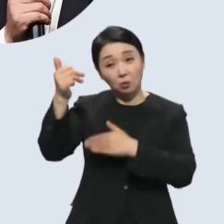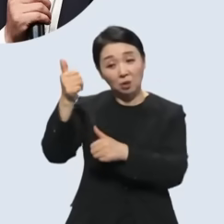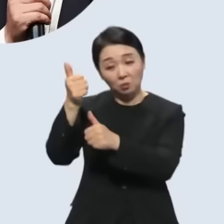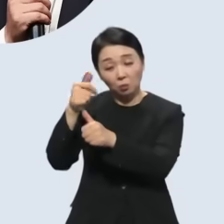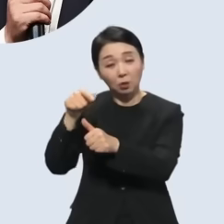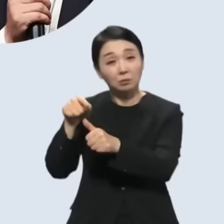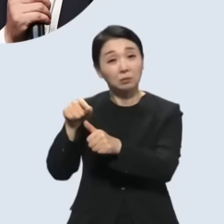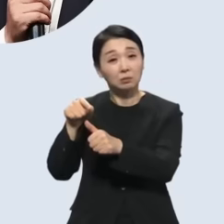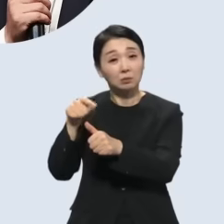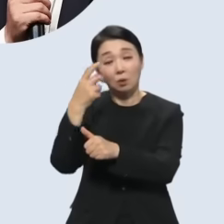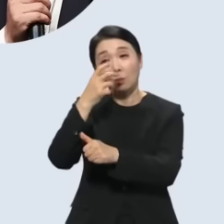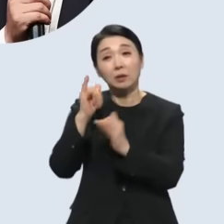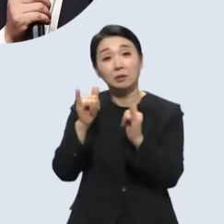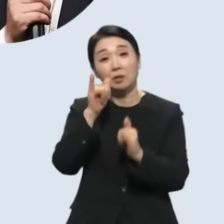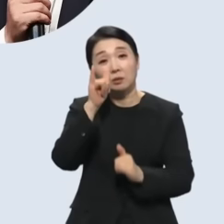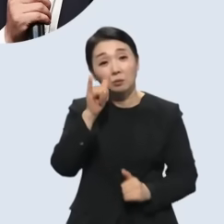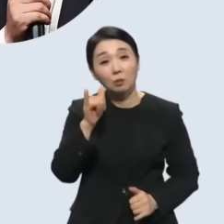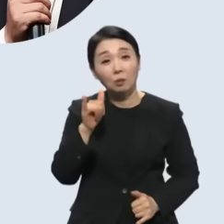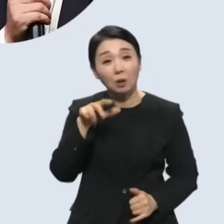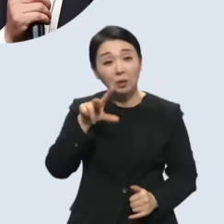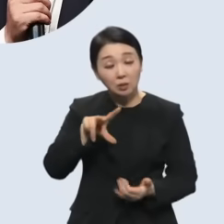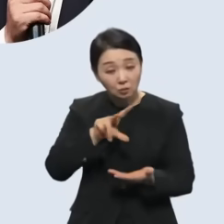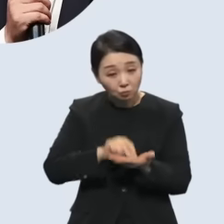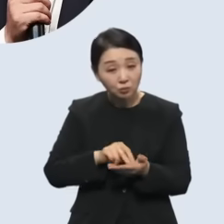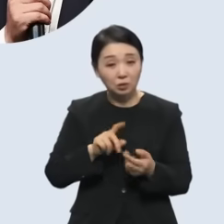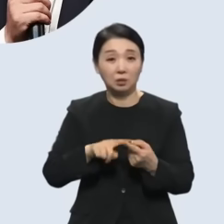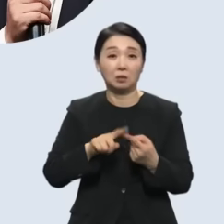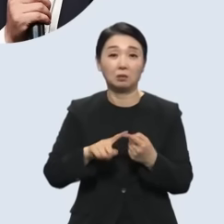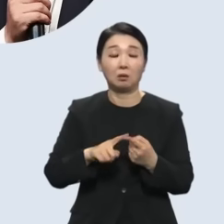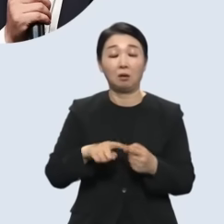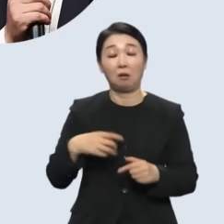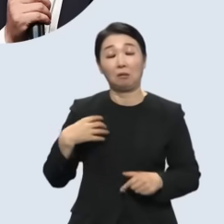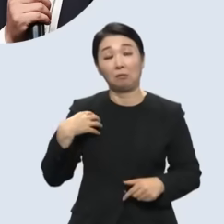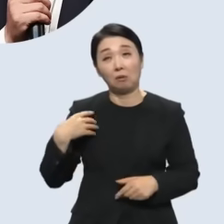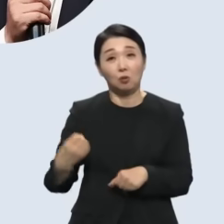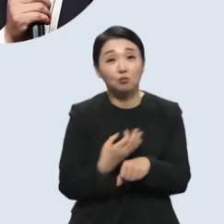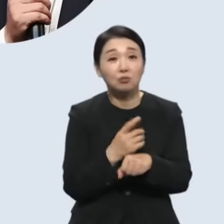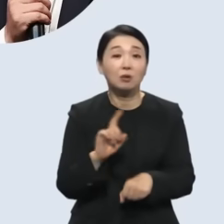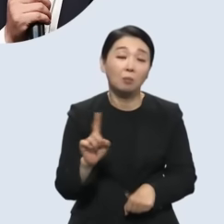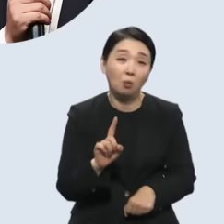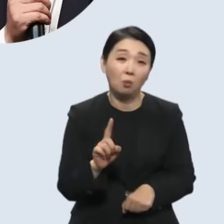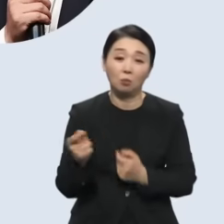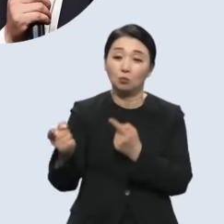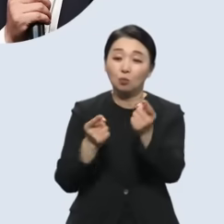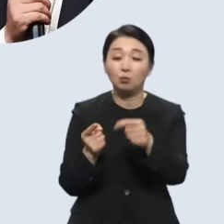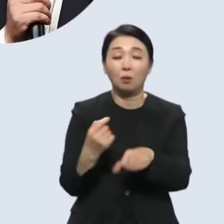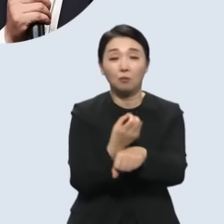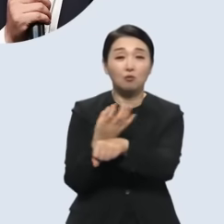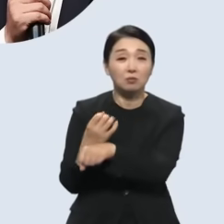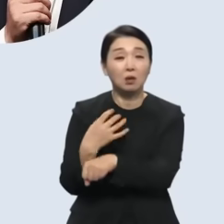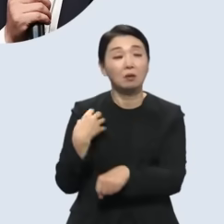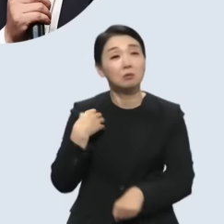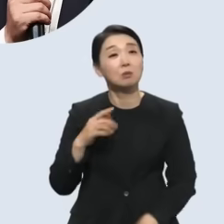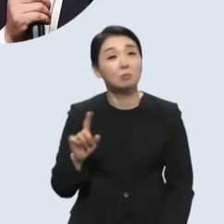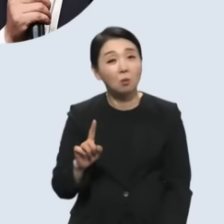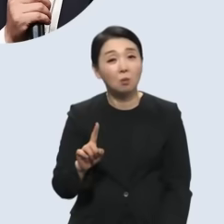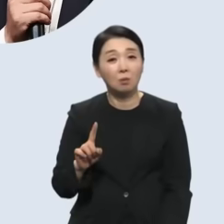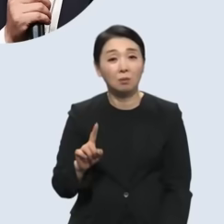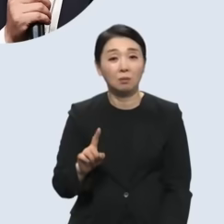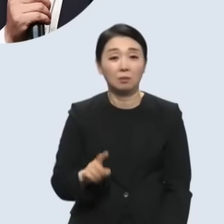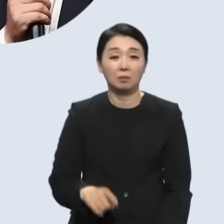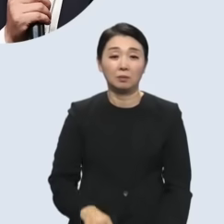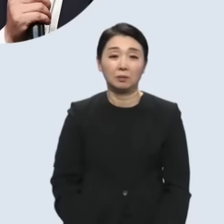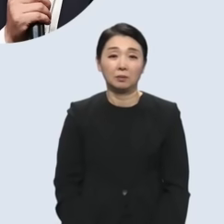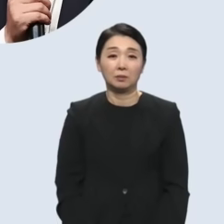그런 사람들은 대체이 이런 사안에서 어떤 역할을 했고 어떤 중재를 했는지 이런 것도 지금은 되게 궁금해지는